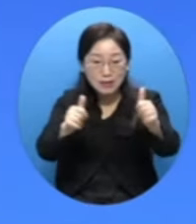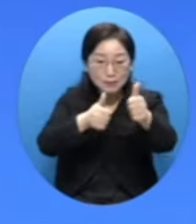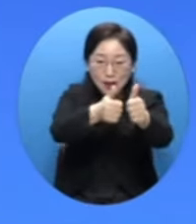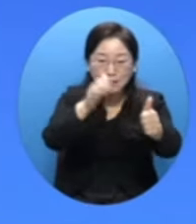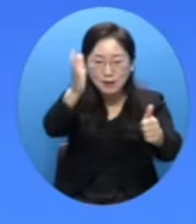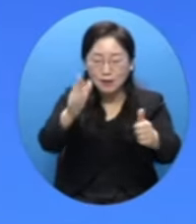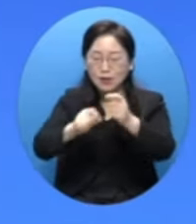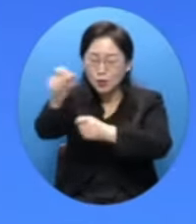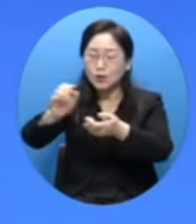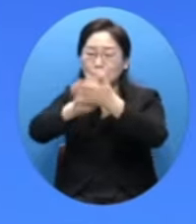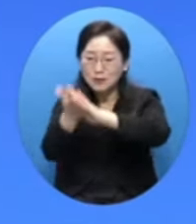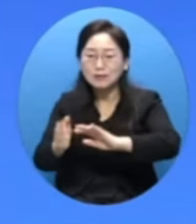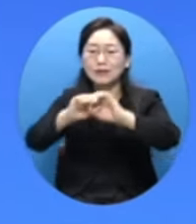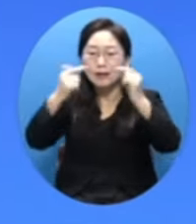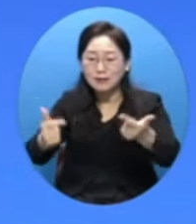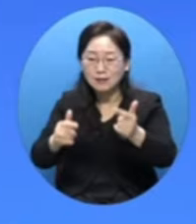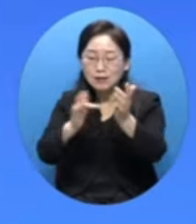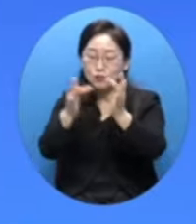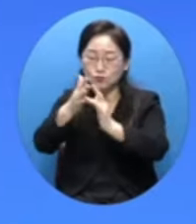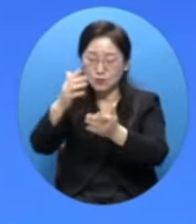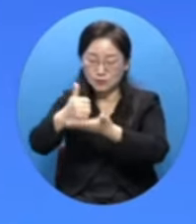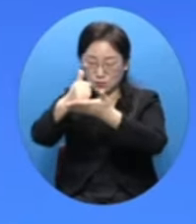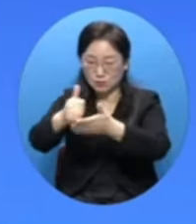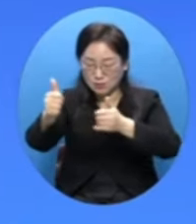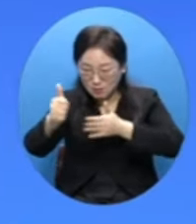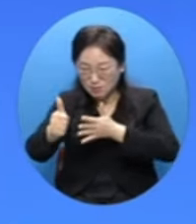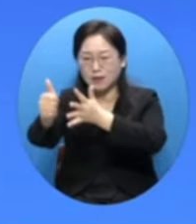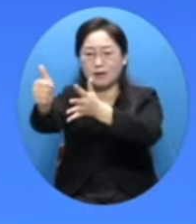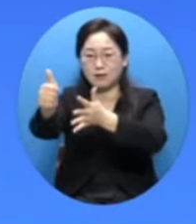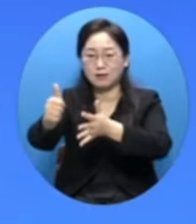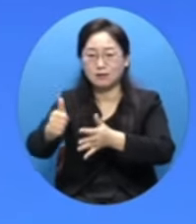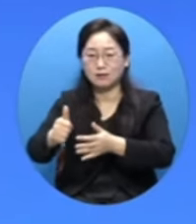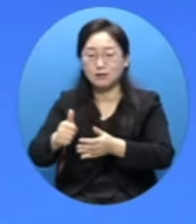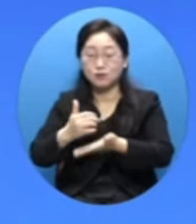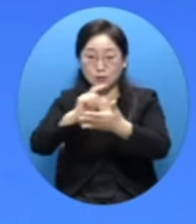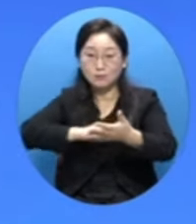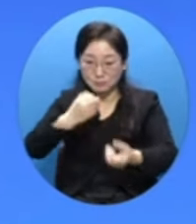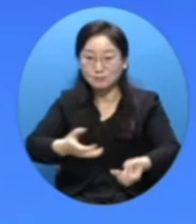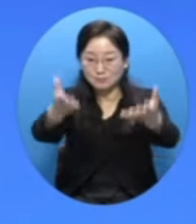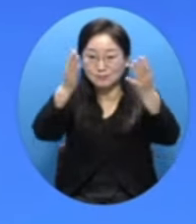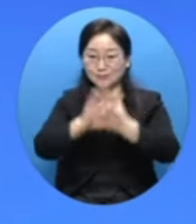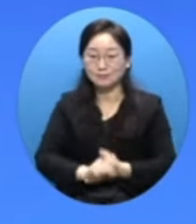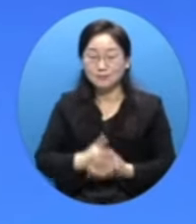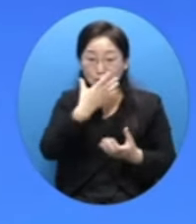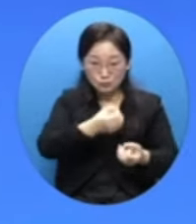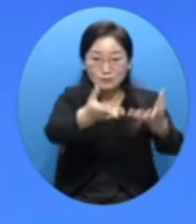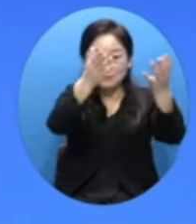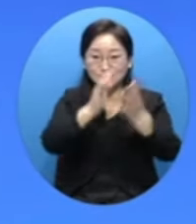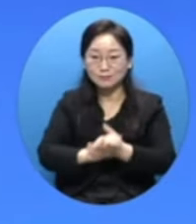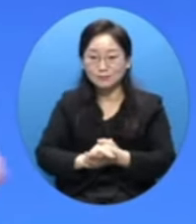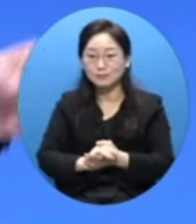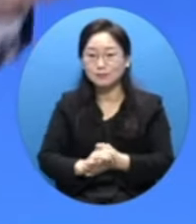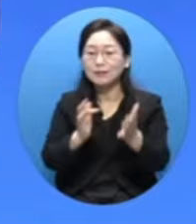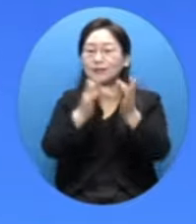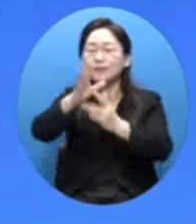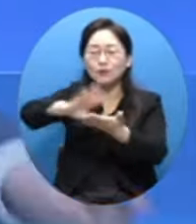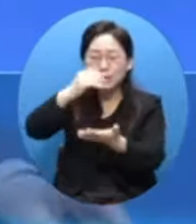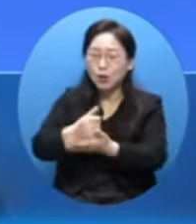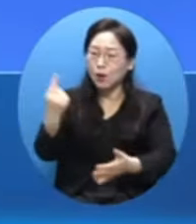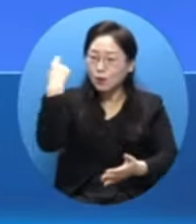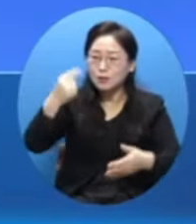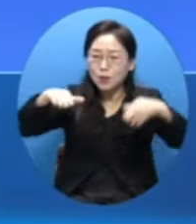변치 않는 우리 주 예수 그리스도를 믿고 따라가는 여러분 되시기를 주님으로 축원합니다. 축원합니다. 예수 그리스도는